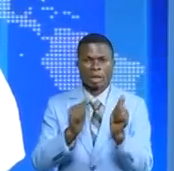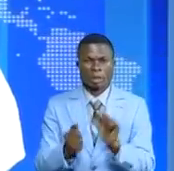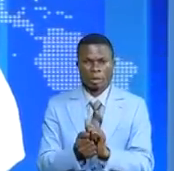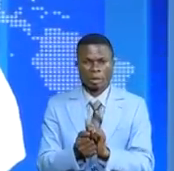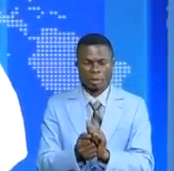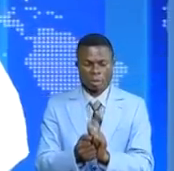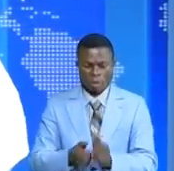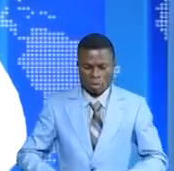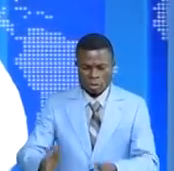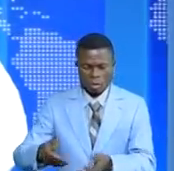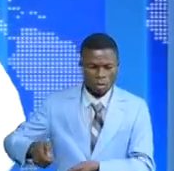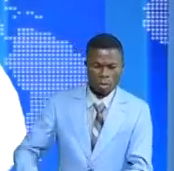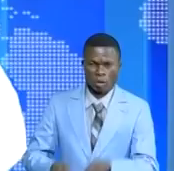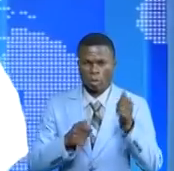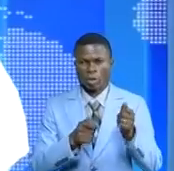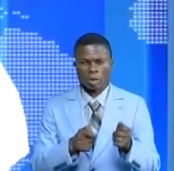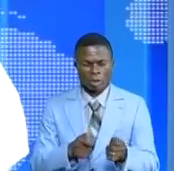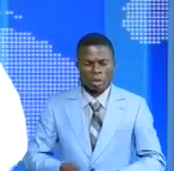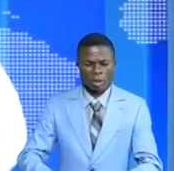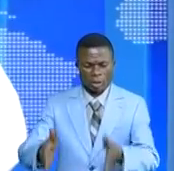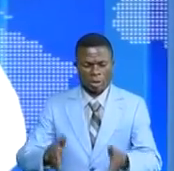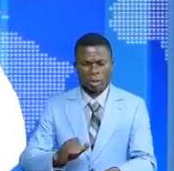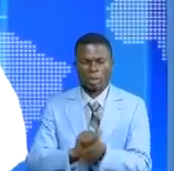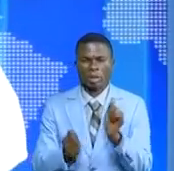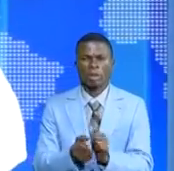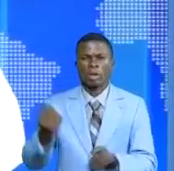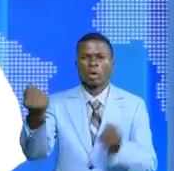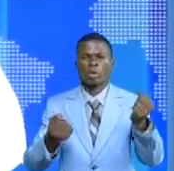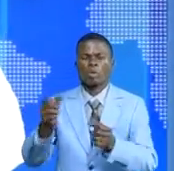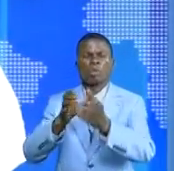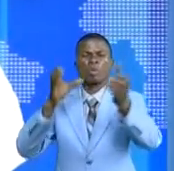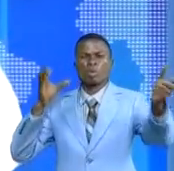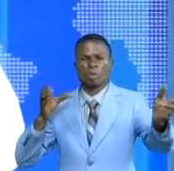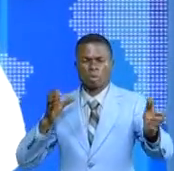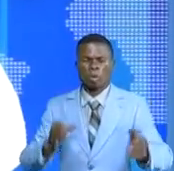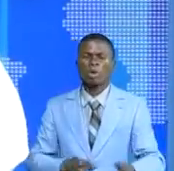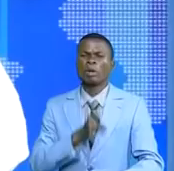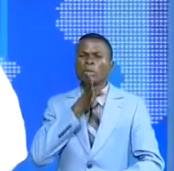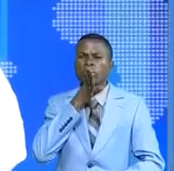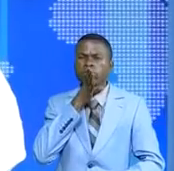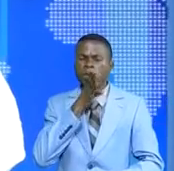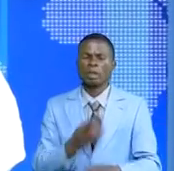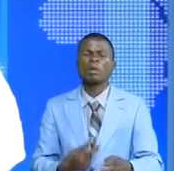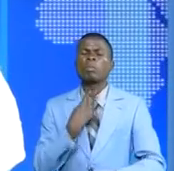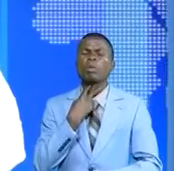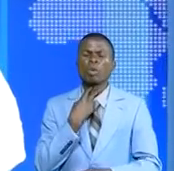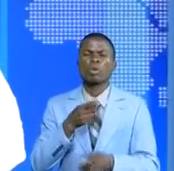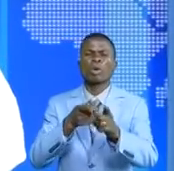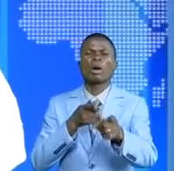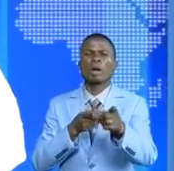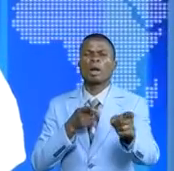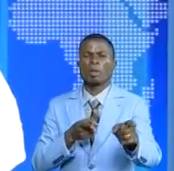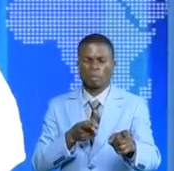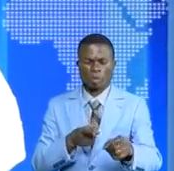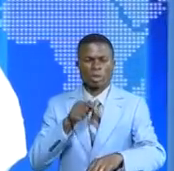de caniveaux, la dégradation de rues et la circulation de véhicules poids lourds pendant la journée et qui créent les embouteillages aux